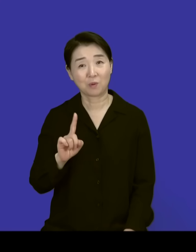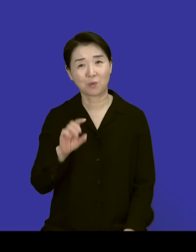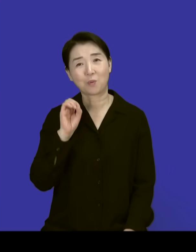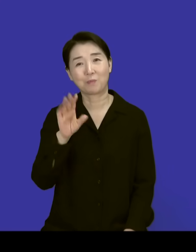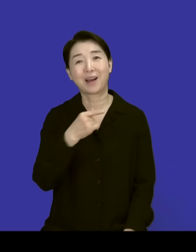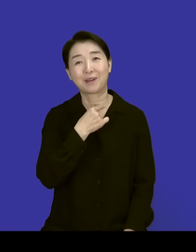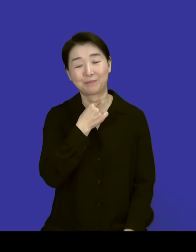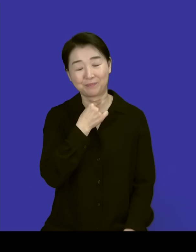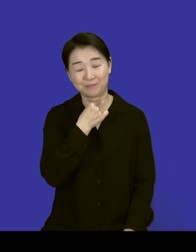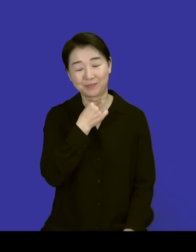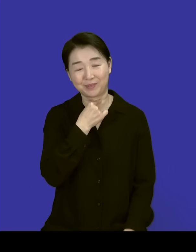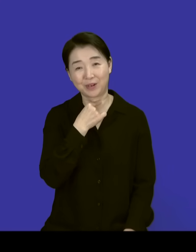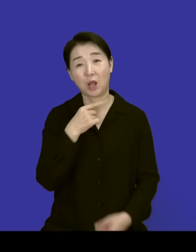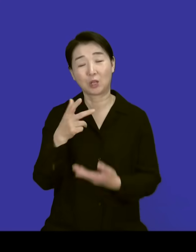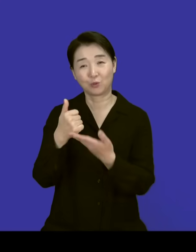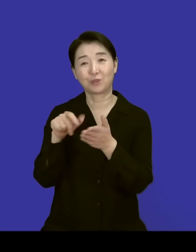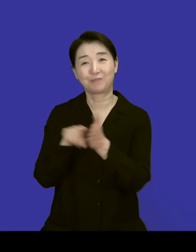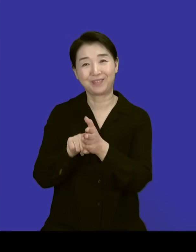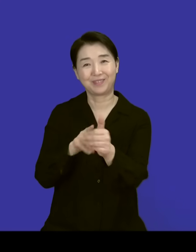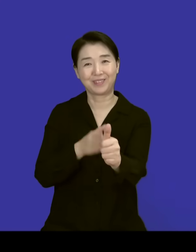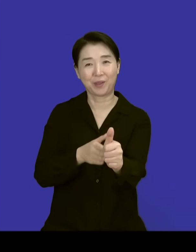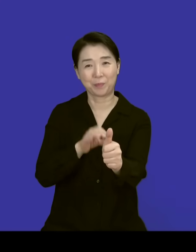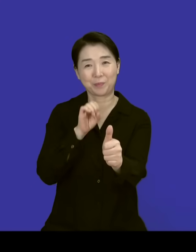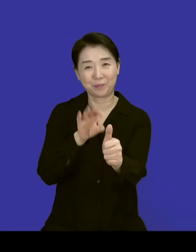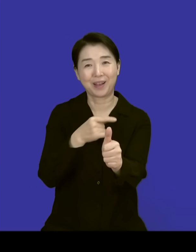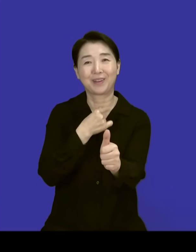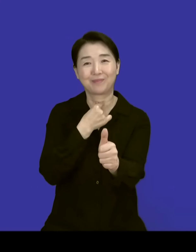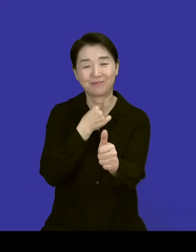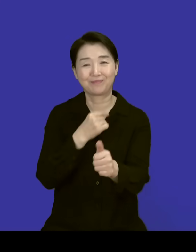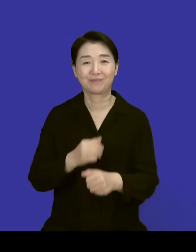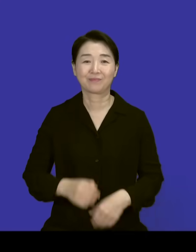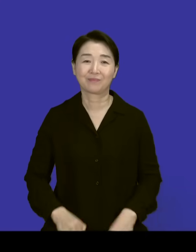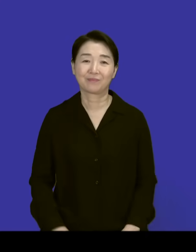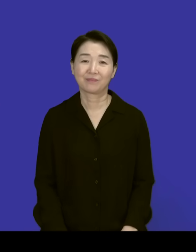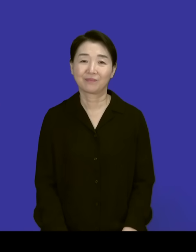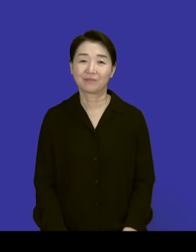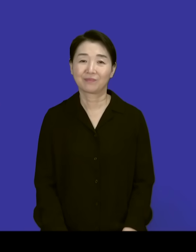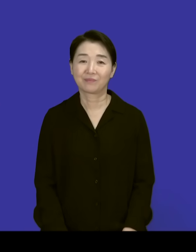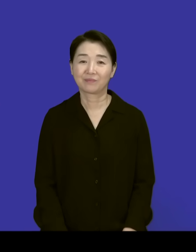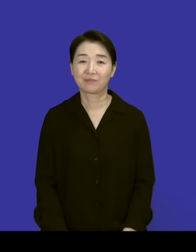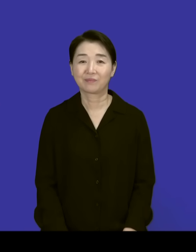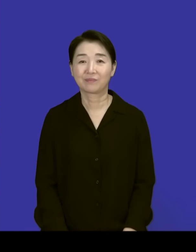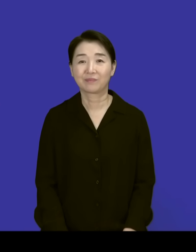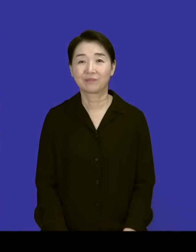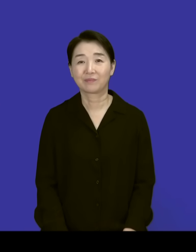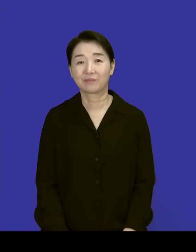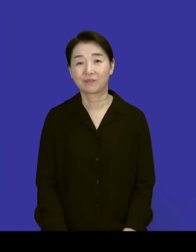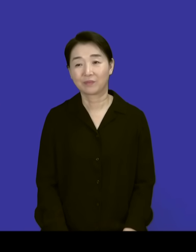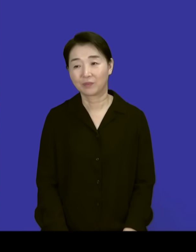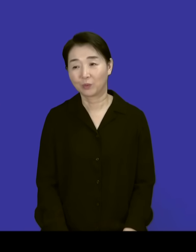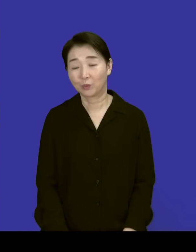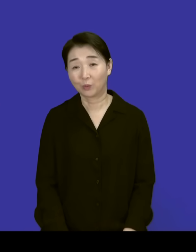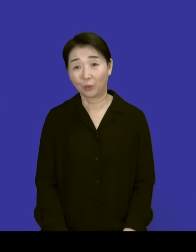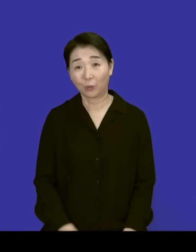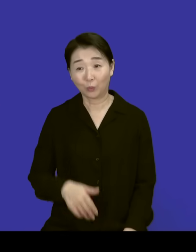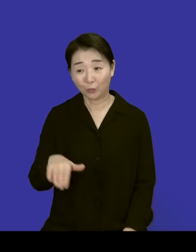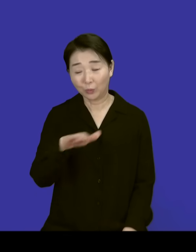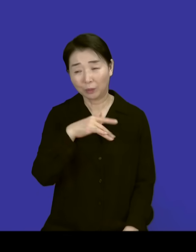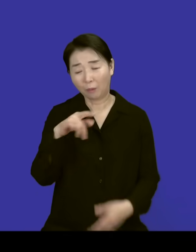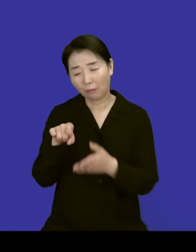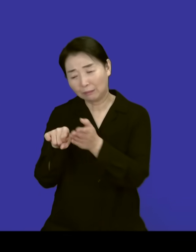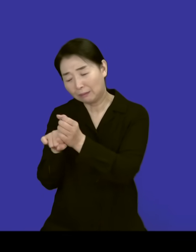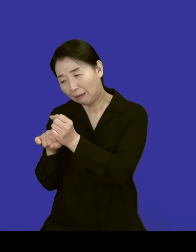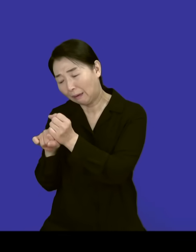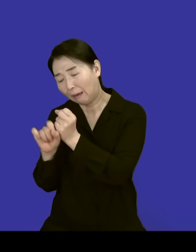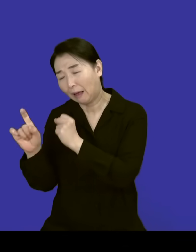얘기하고 싶어요, 진짜. 그래요. 네, 주님 믿어 맞아요. 가라. 네, 우리처럼 아무 기댈 데가 없는 존재일수록